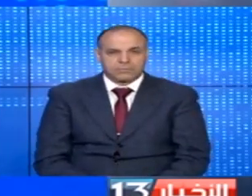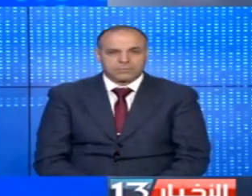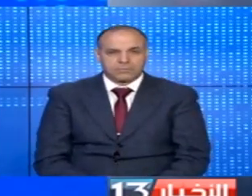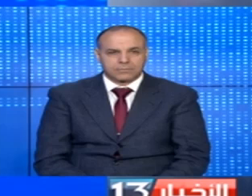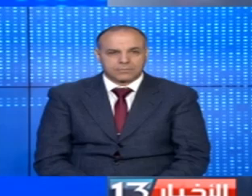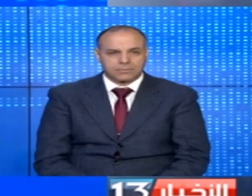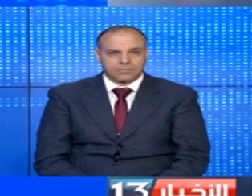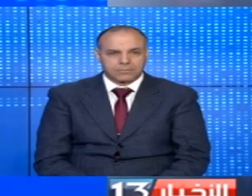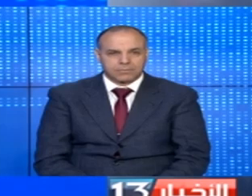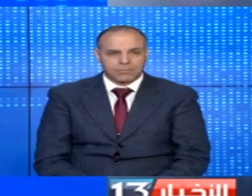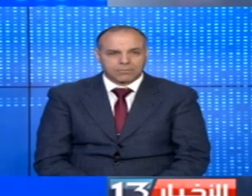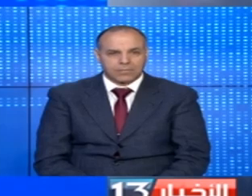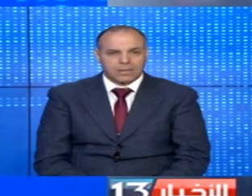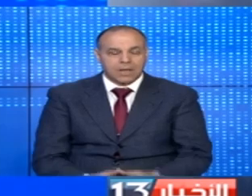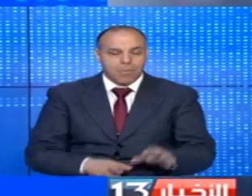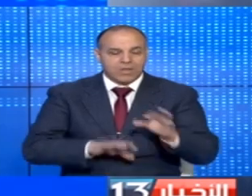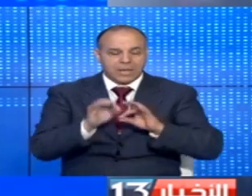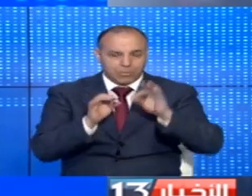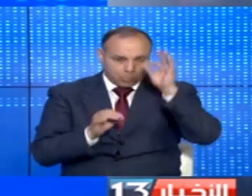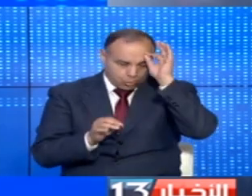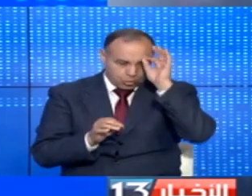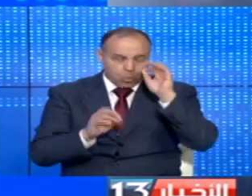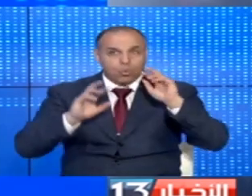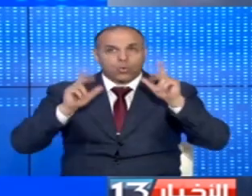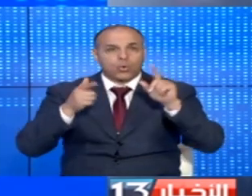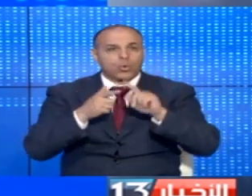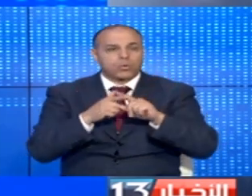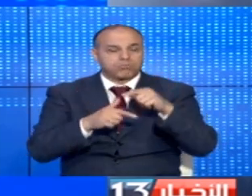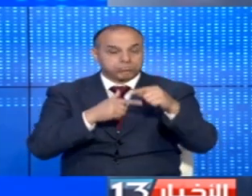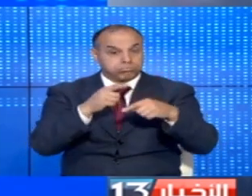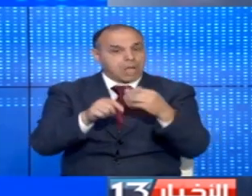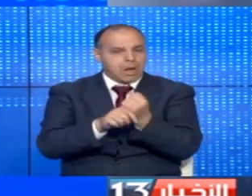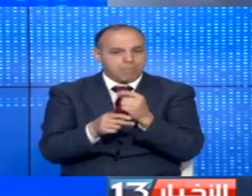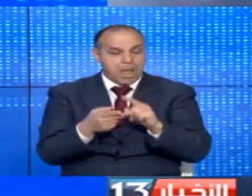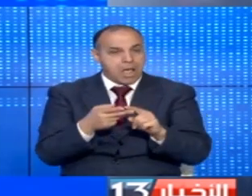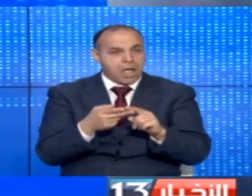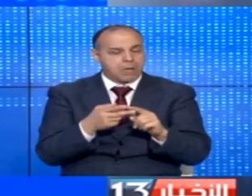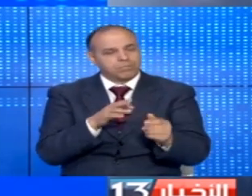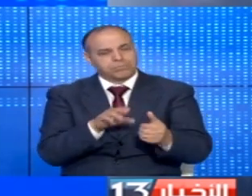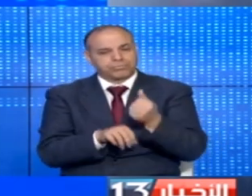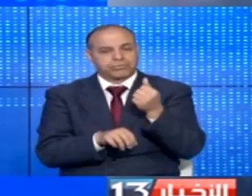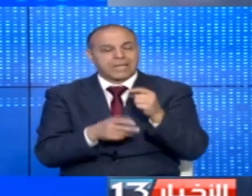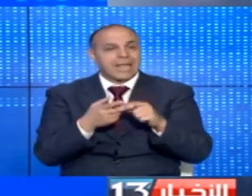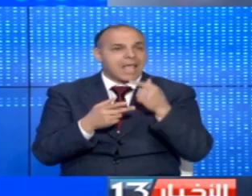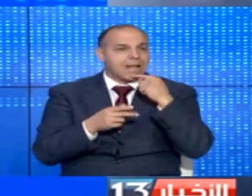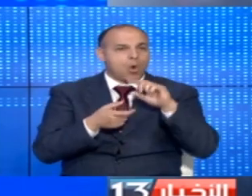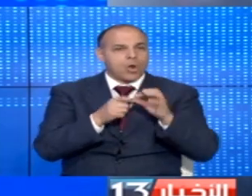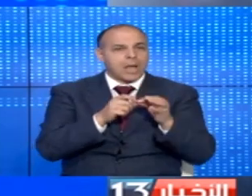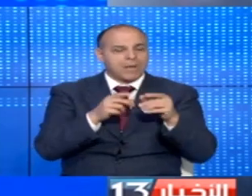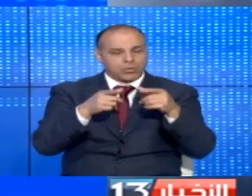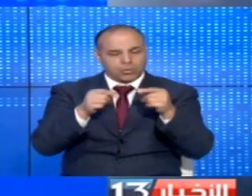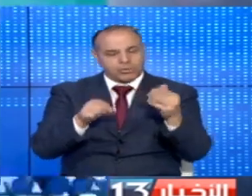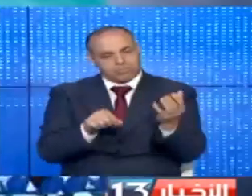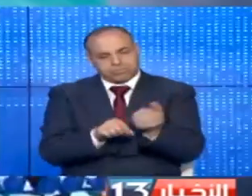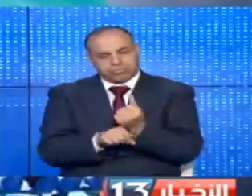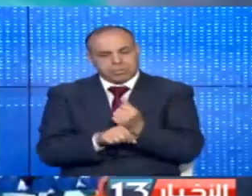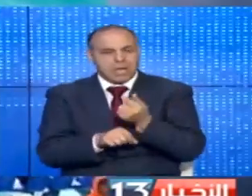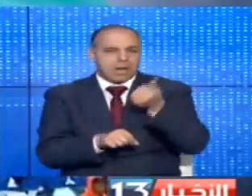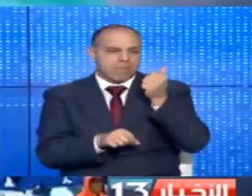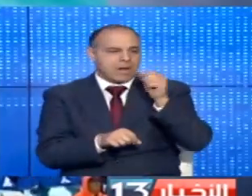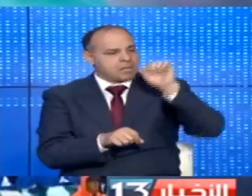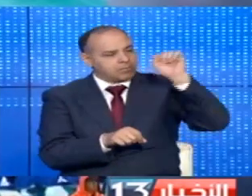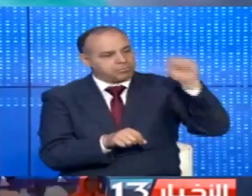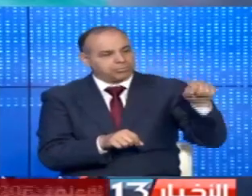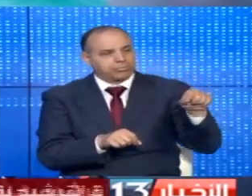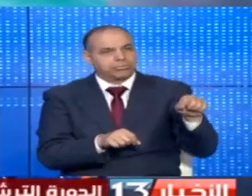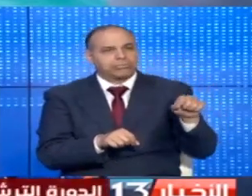قطع المنتخبه يسير الكره الطائره خطوه هامه نحو التاهل لاولمبياد طوكيو بعد تغلبه امسي